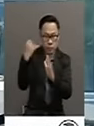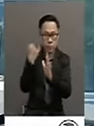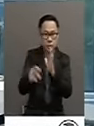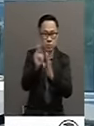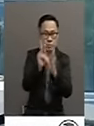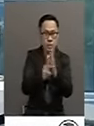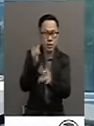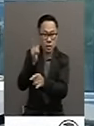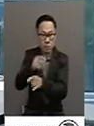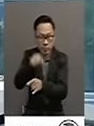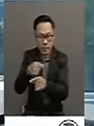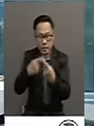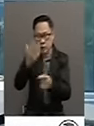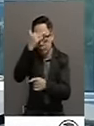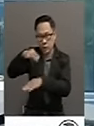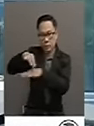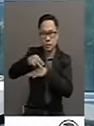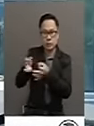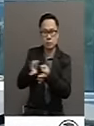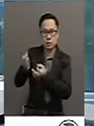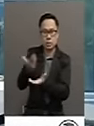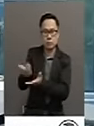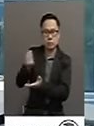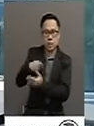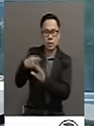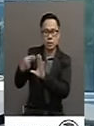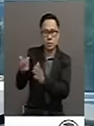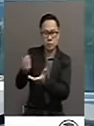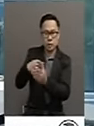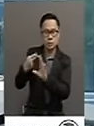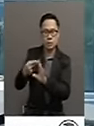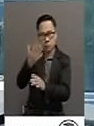ากันอีกทีนึงว่าตกลงเคสของพลตำรวจโทสานิทเนี่ยนะฮะมันจะเข้าข่ายไหม ครับ